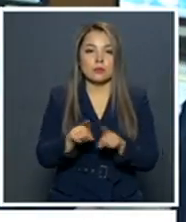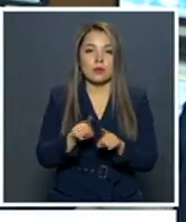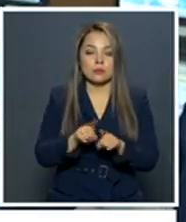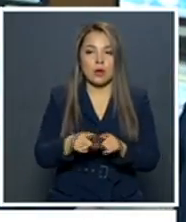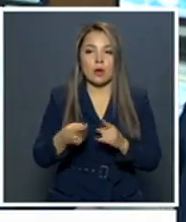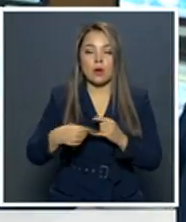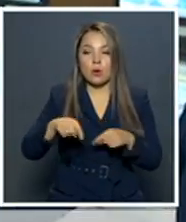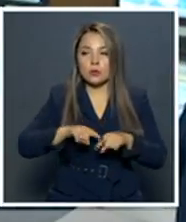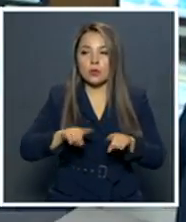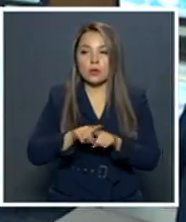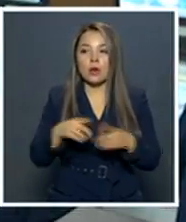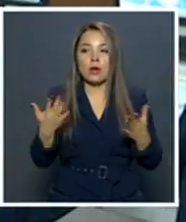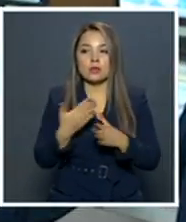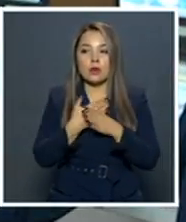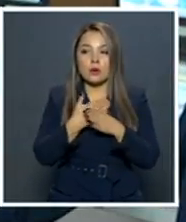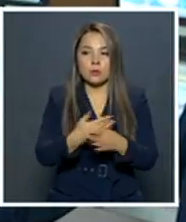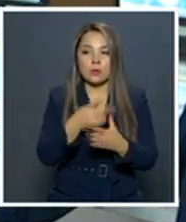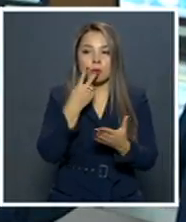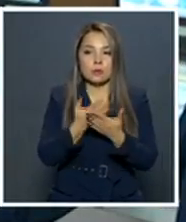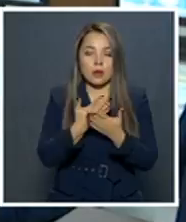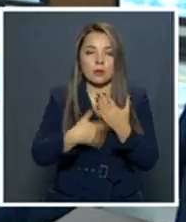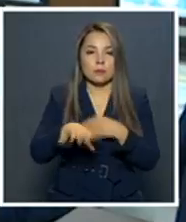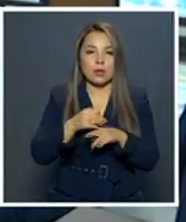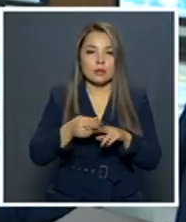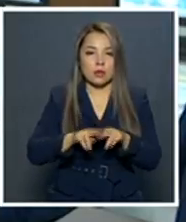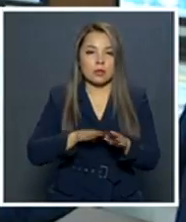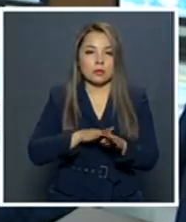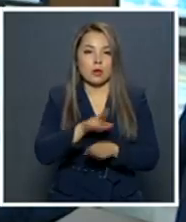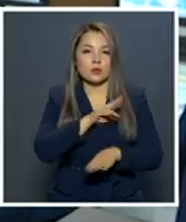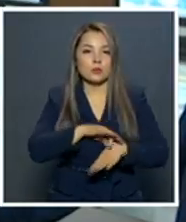органдардан қандай көмек керек, осының бәрін қолға алып бірге көмектесуіміз керек.